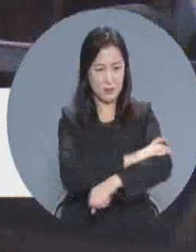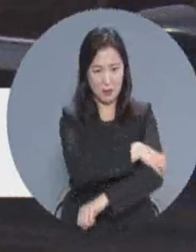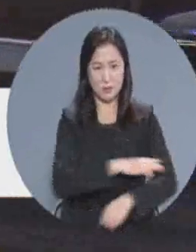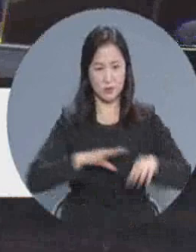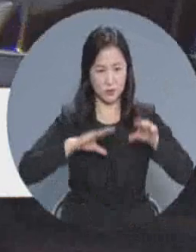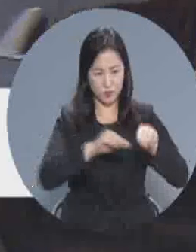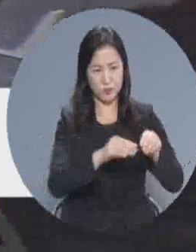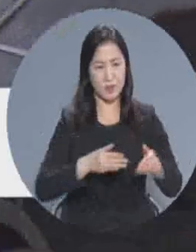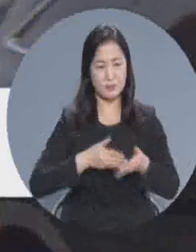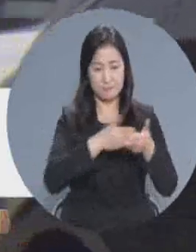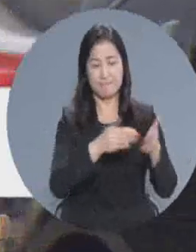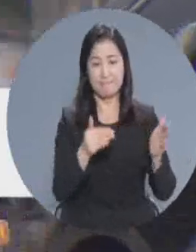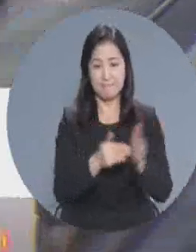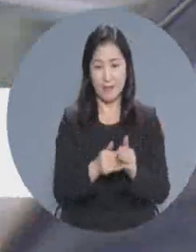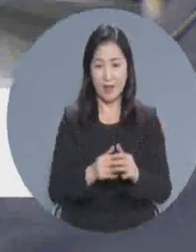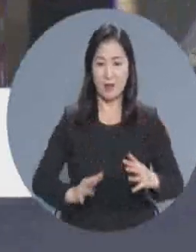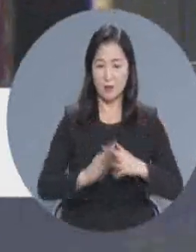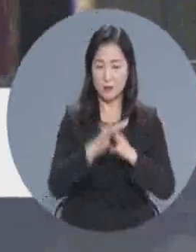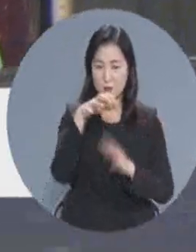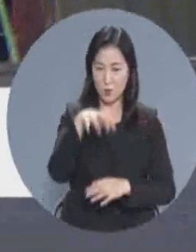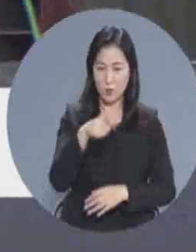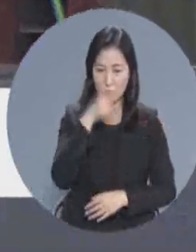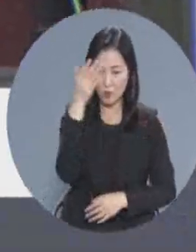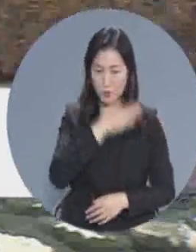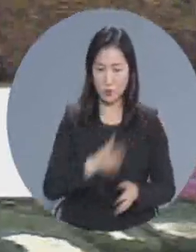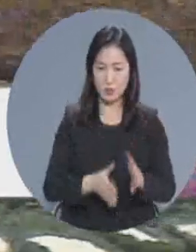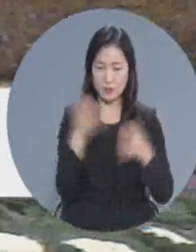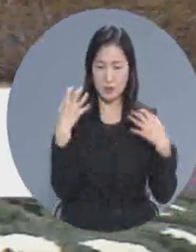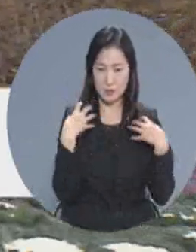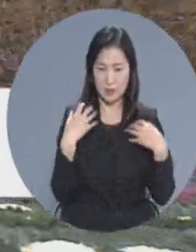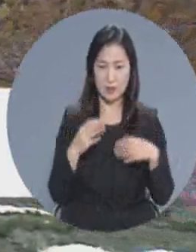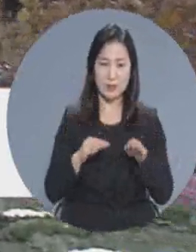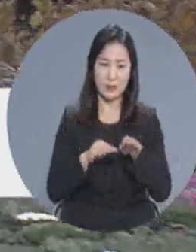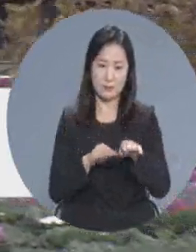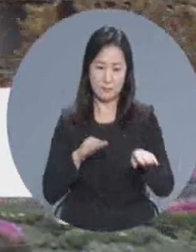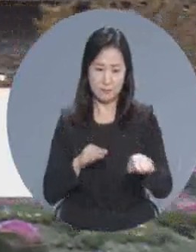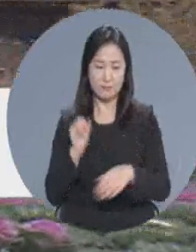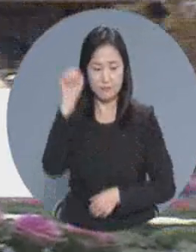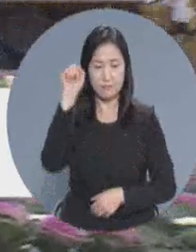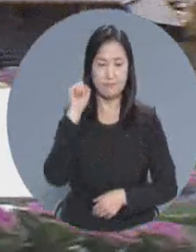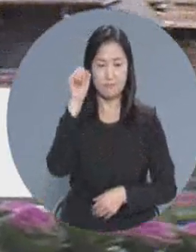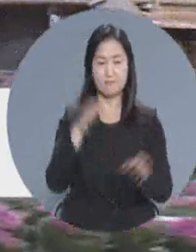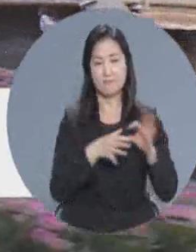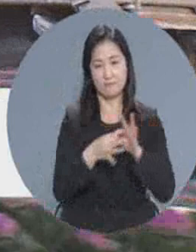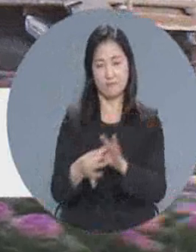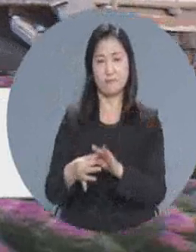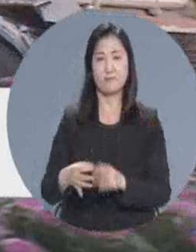부영 주택 건설 현장에서 여수시청 앞까지 차량 행진을 벌였습니다.